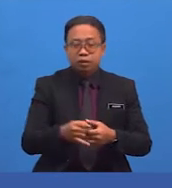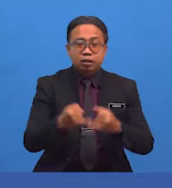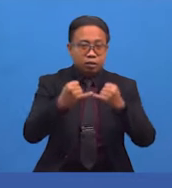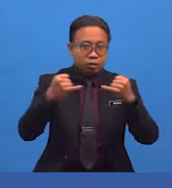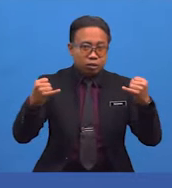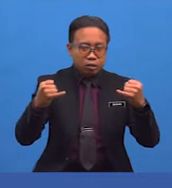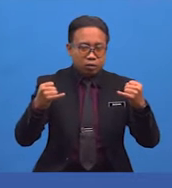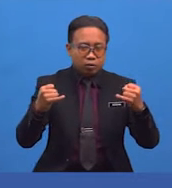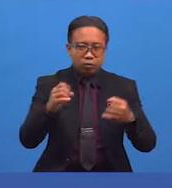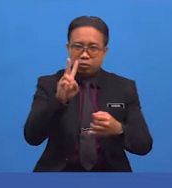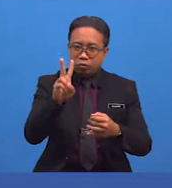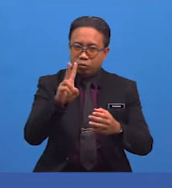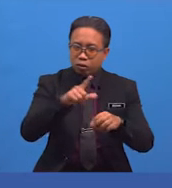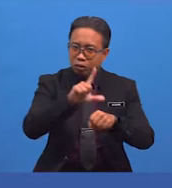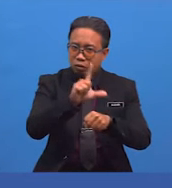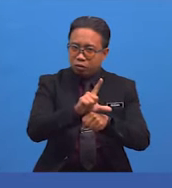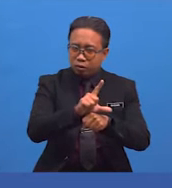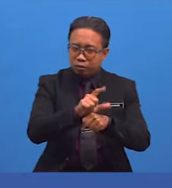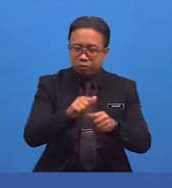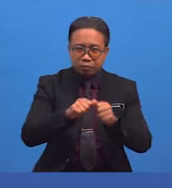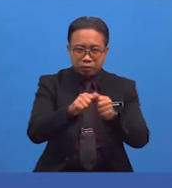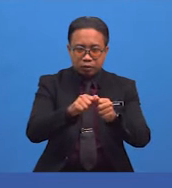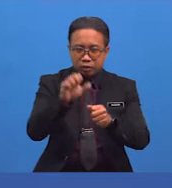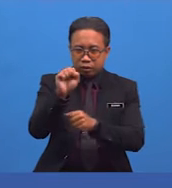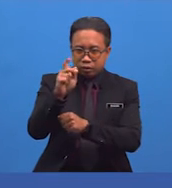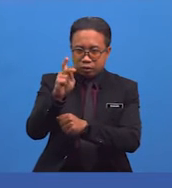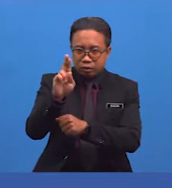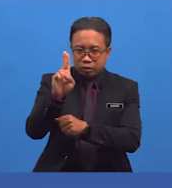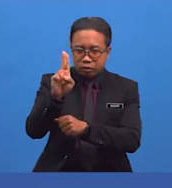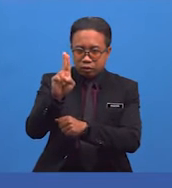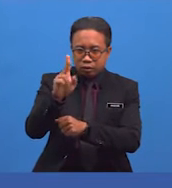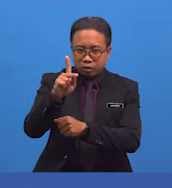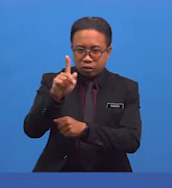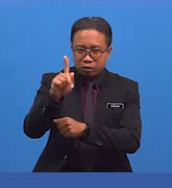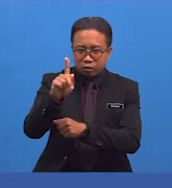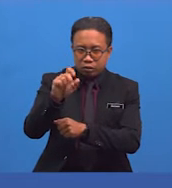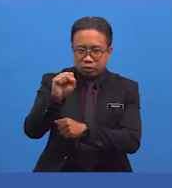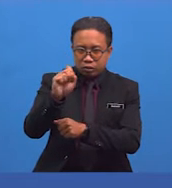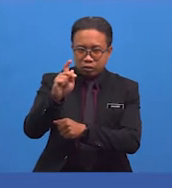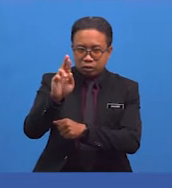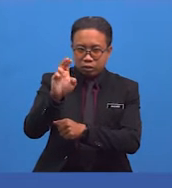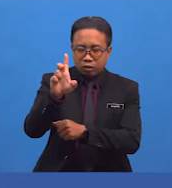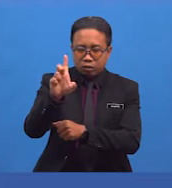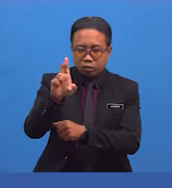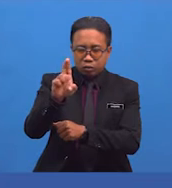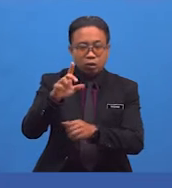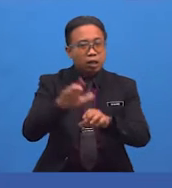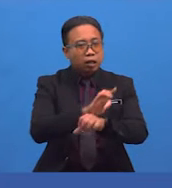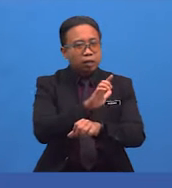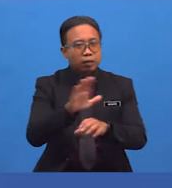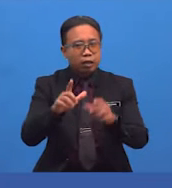duri logam membengkok ke arah skru sentuhan yang seterusnya akan